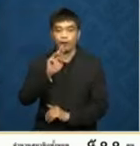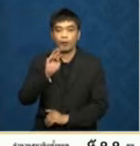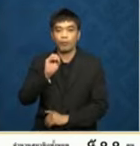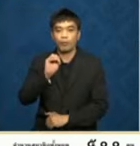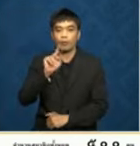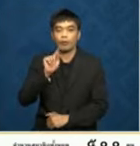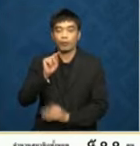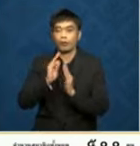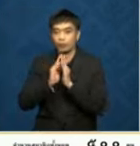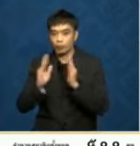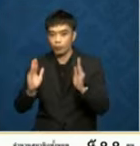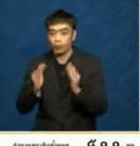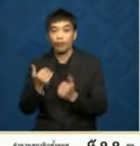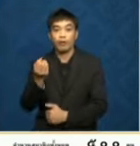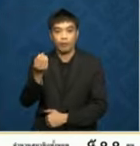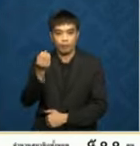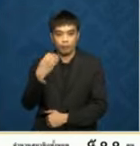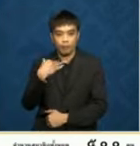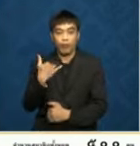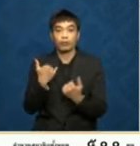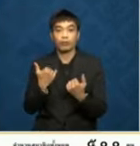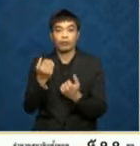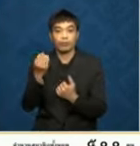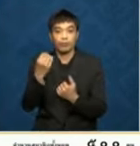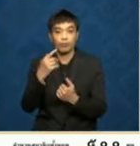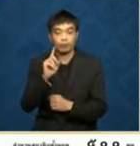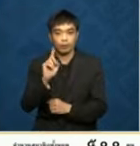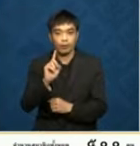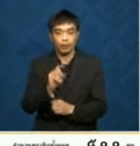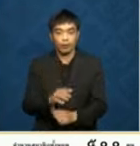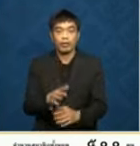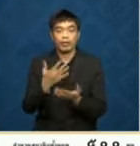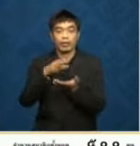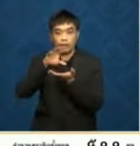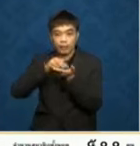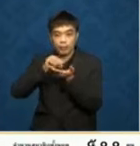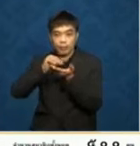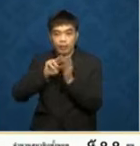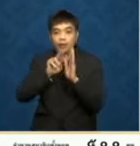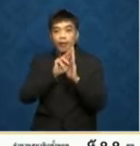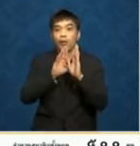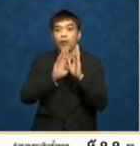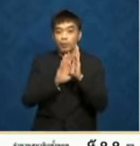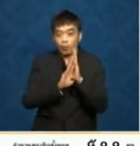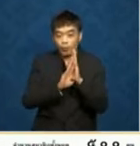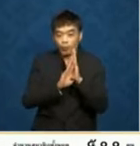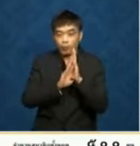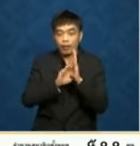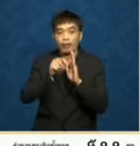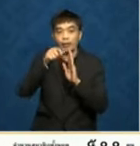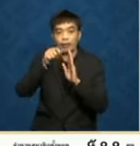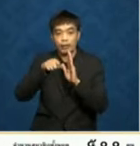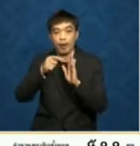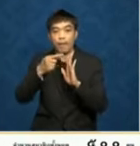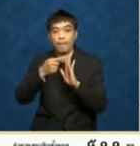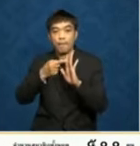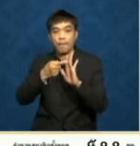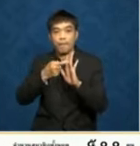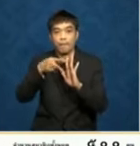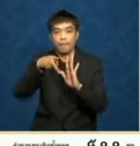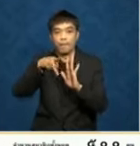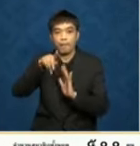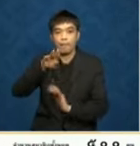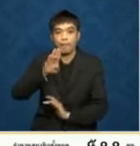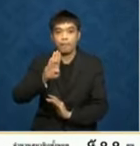เมอทัึจะยืนดบรénergieพาตรนี้ว่าท่านจะนำเอาระบบคยุแ้งค์ที่ผ่านของระบบคยุธแ้ขตรนี้ใ